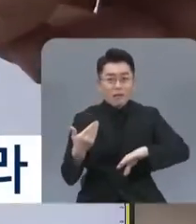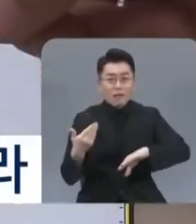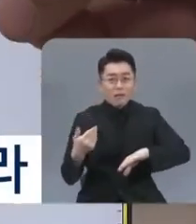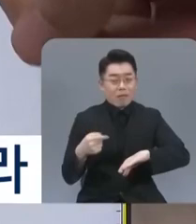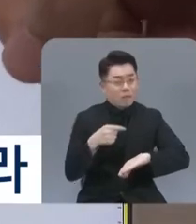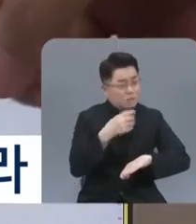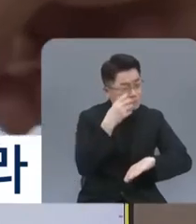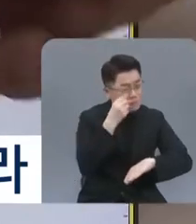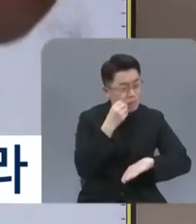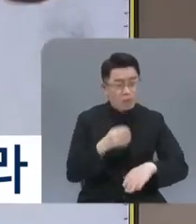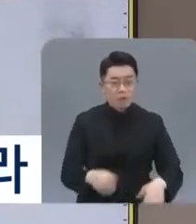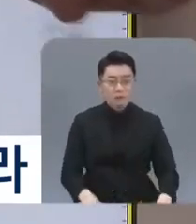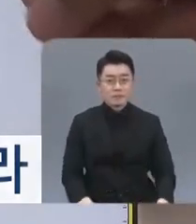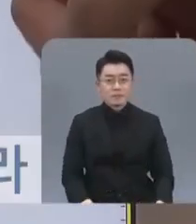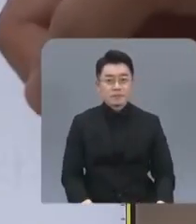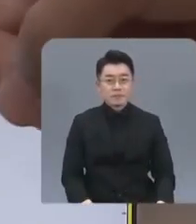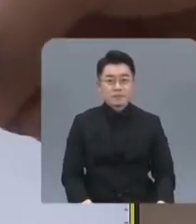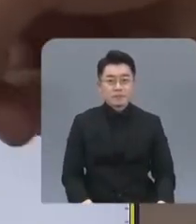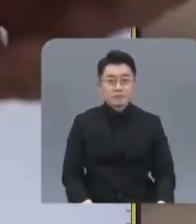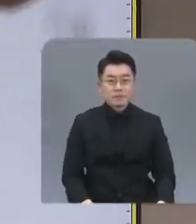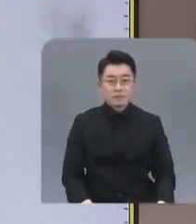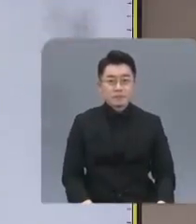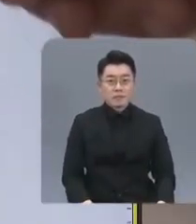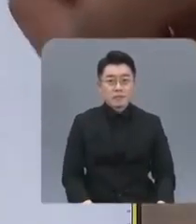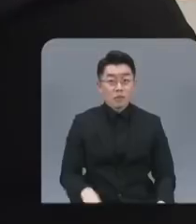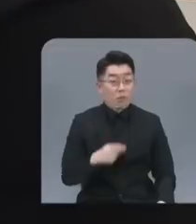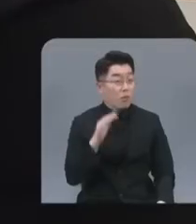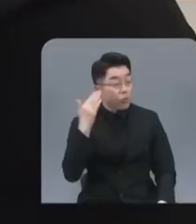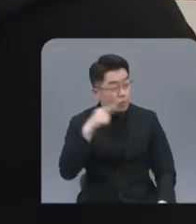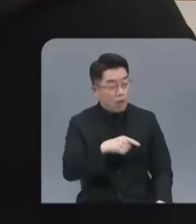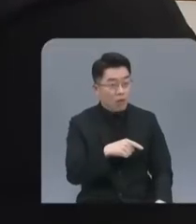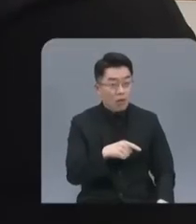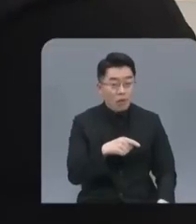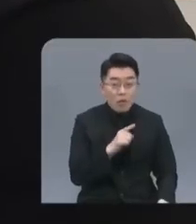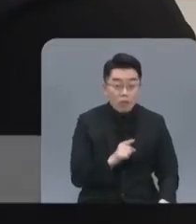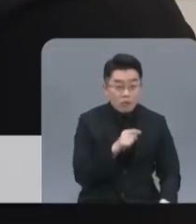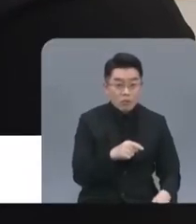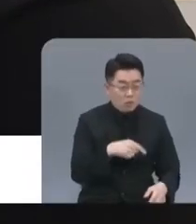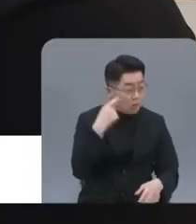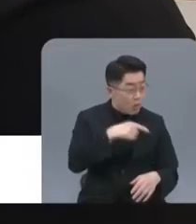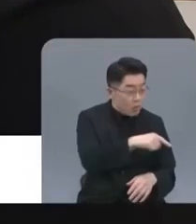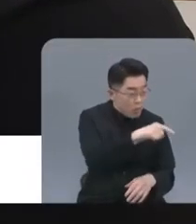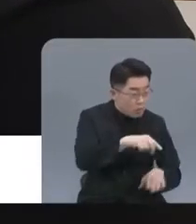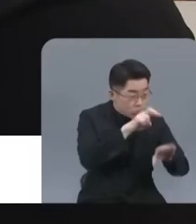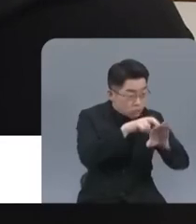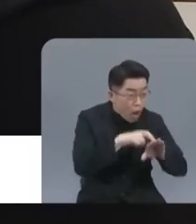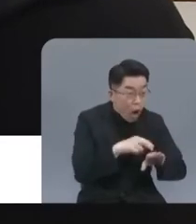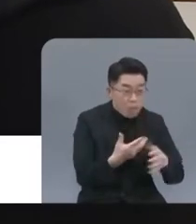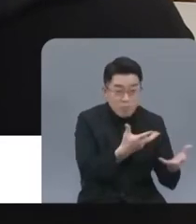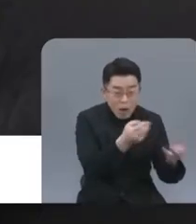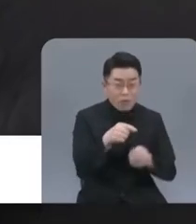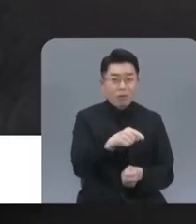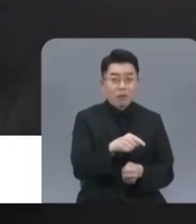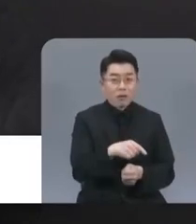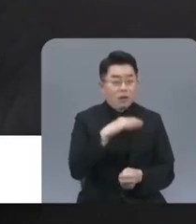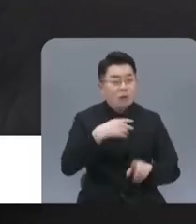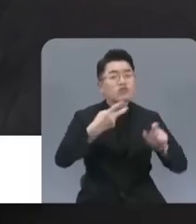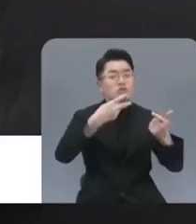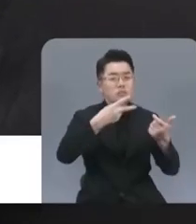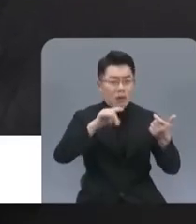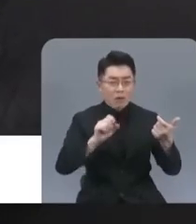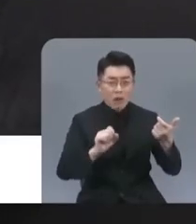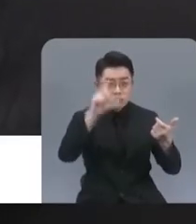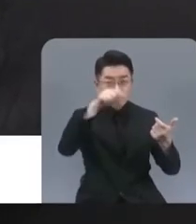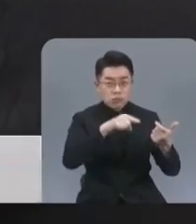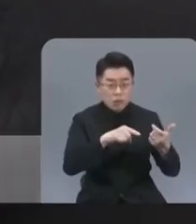부상과는 전혀 다른 형태입니다. 최근 이런 사례가 학계에 잇따라 보고됐는데 환자 대부분은 60대 여성으로 등쪽